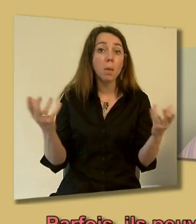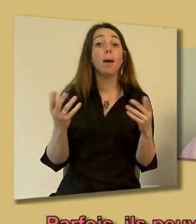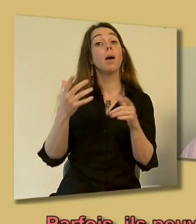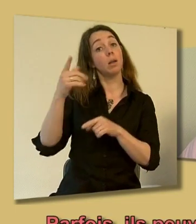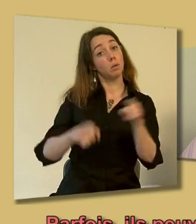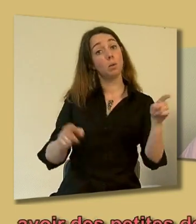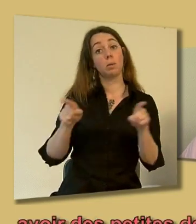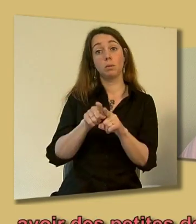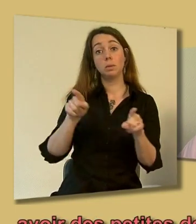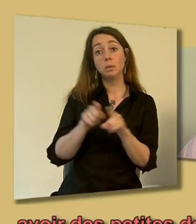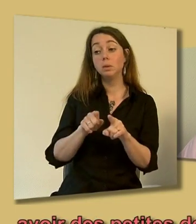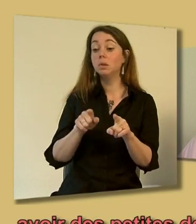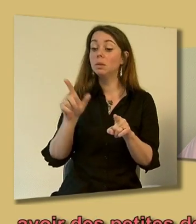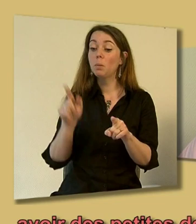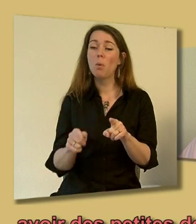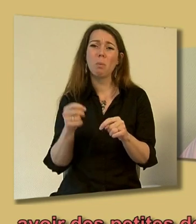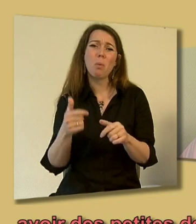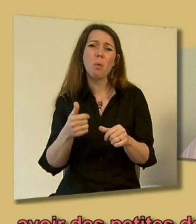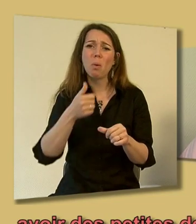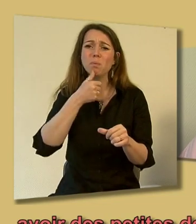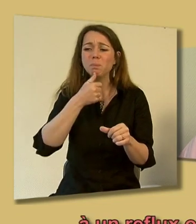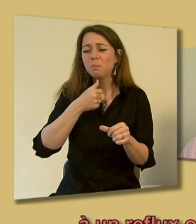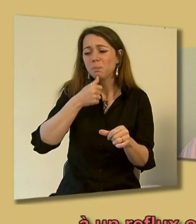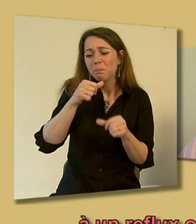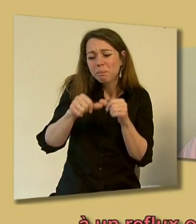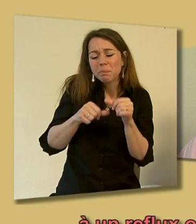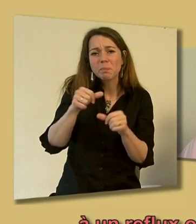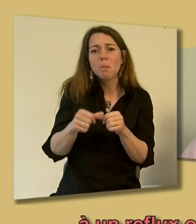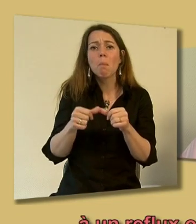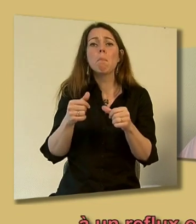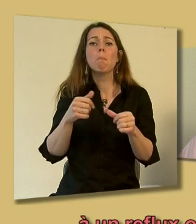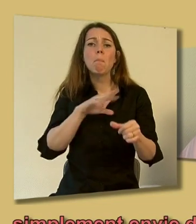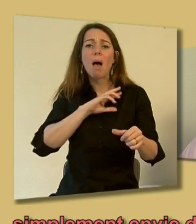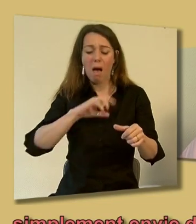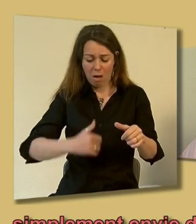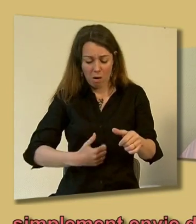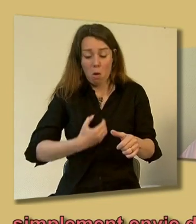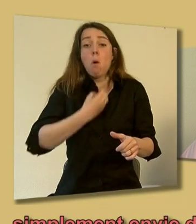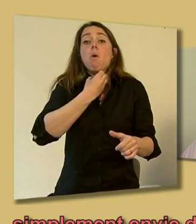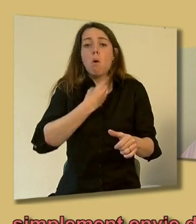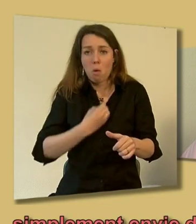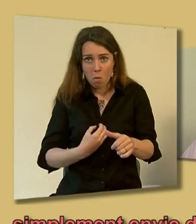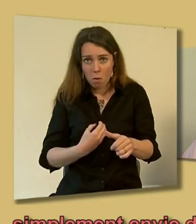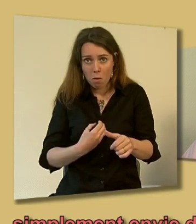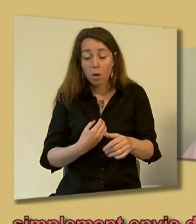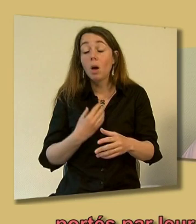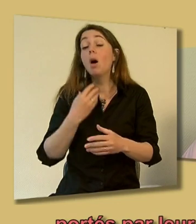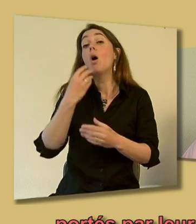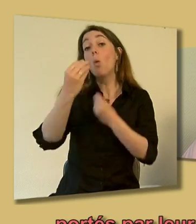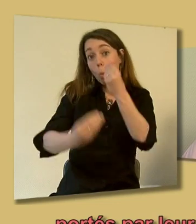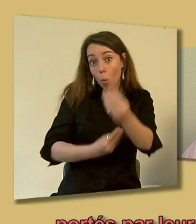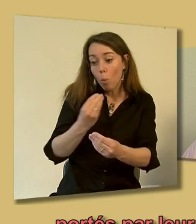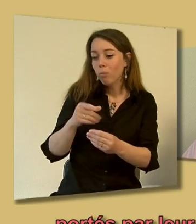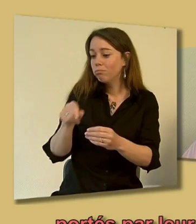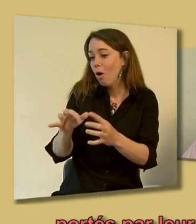peuvent aussi avoir des petites douleurs liées à un reflux. Ou alors, il peut tout simplement avoir envie